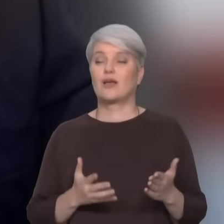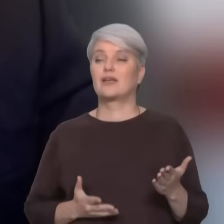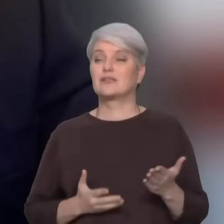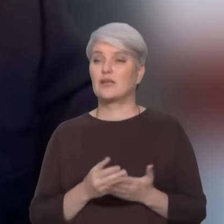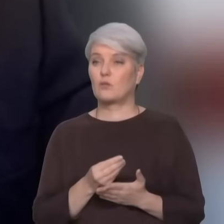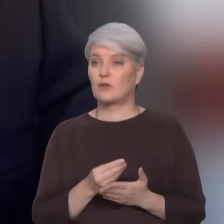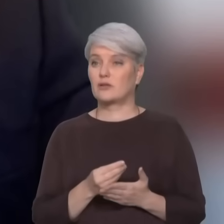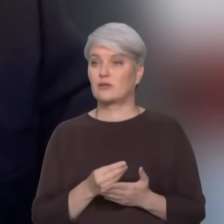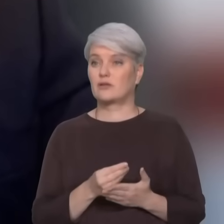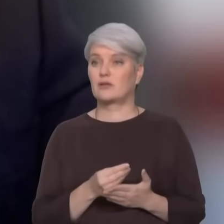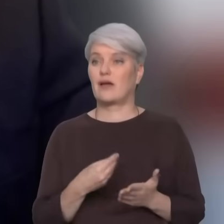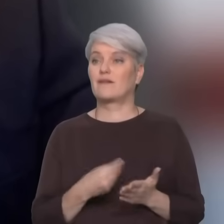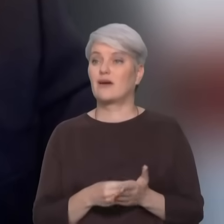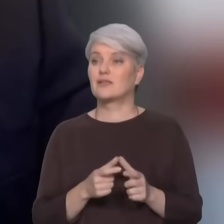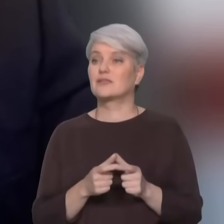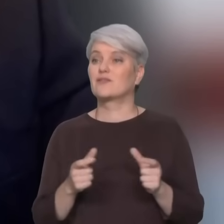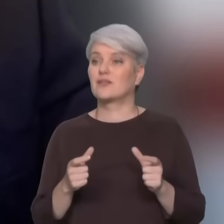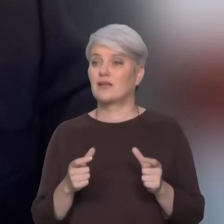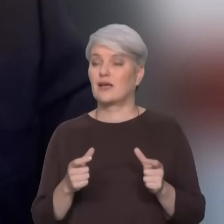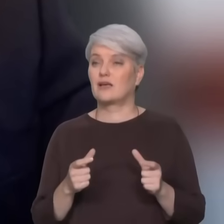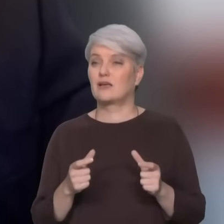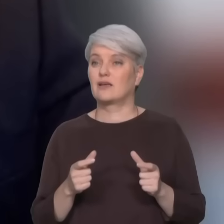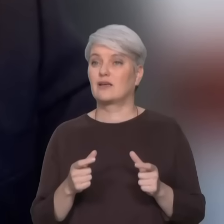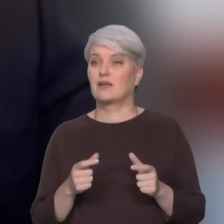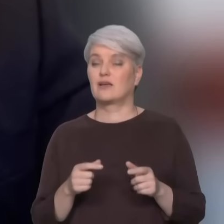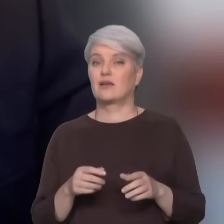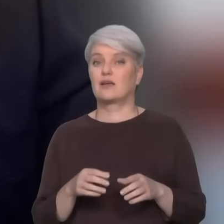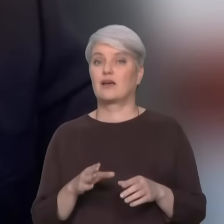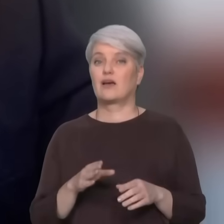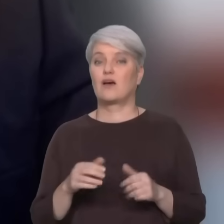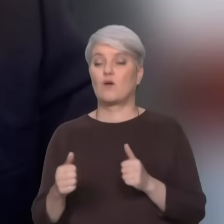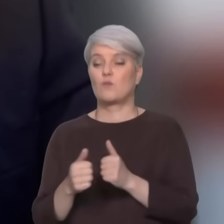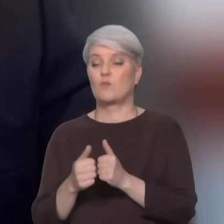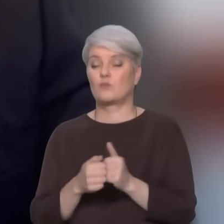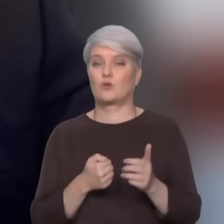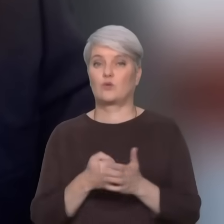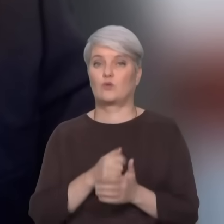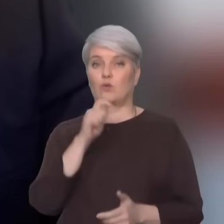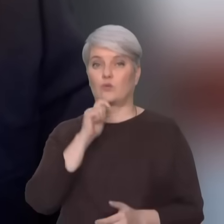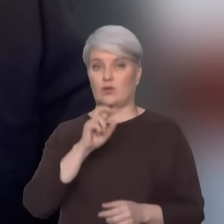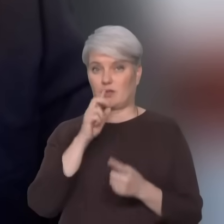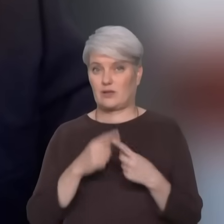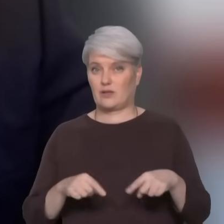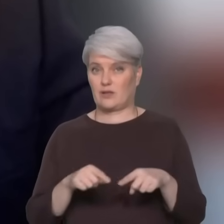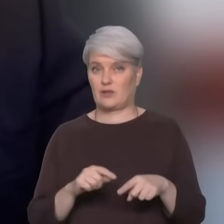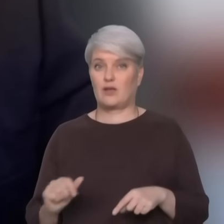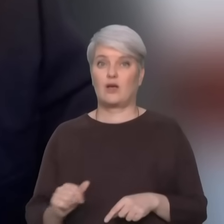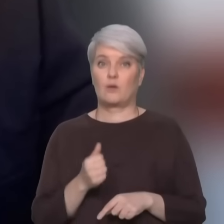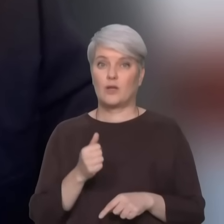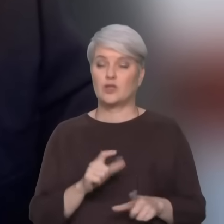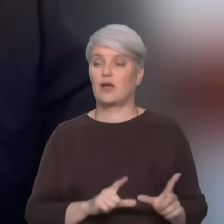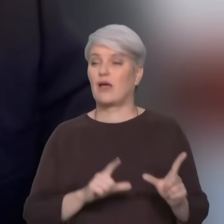заплатити вартість квитка знову-таки в дотичну до України країну. Перший евакуаційний